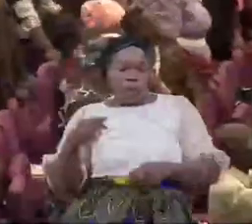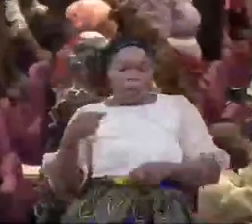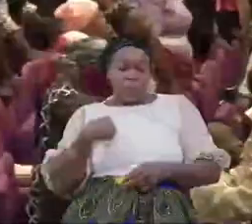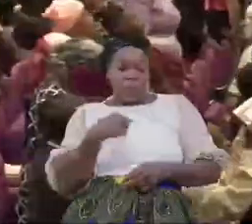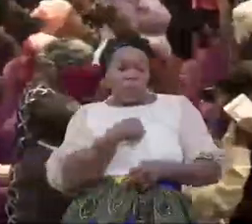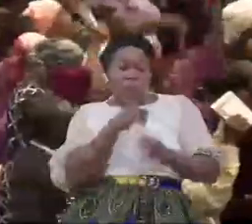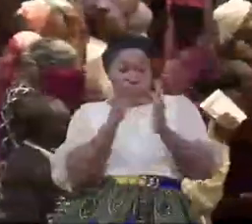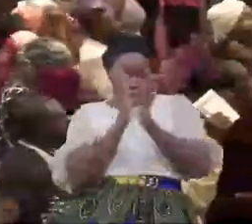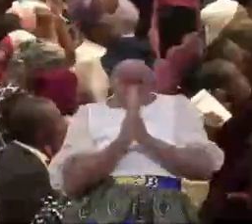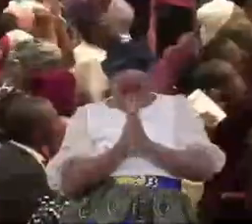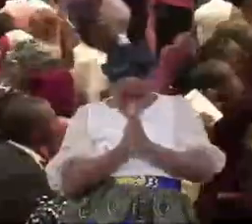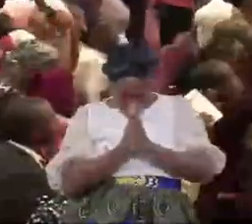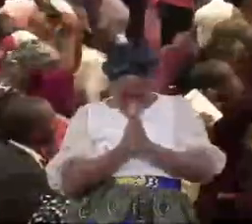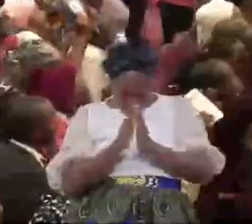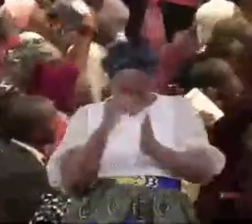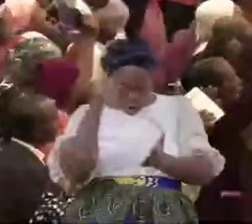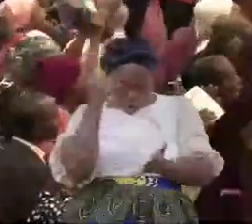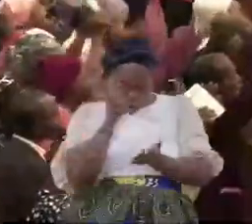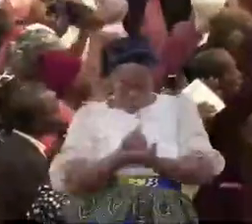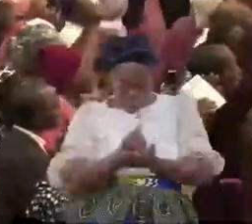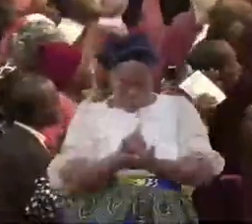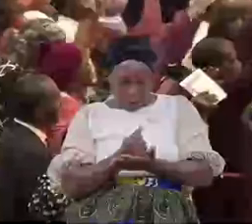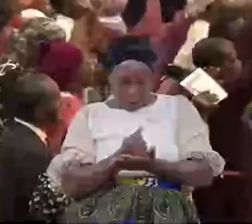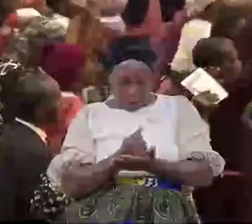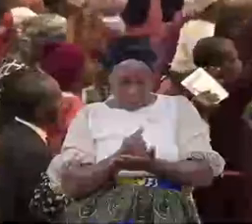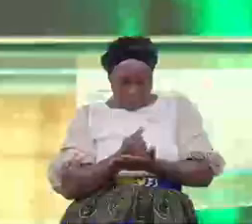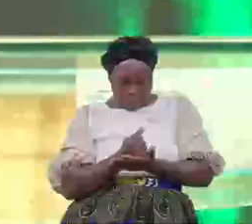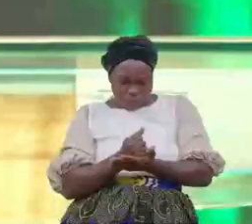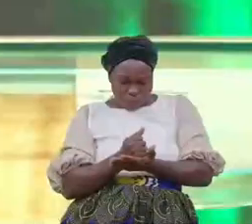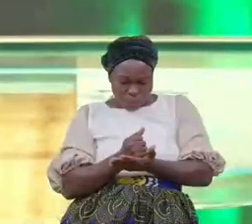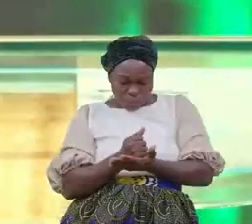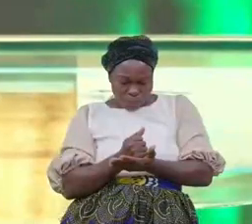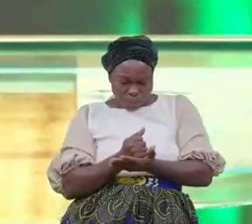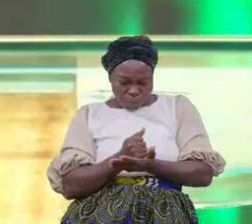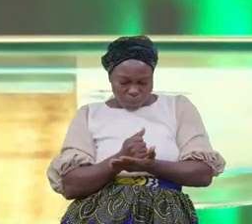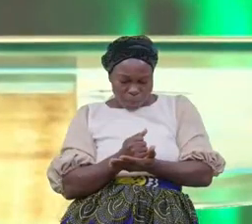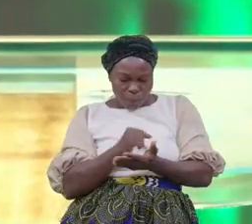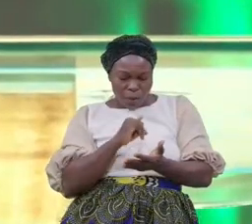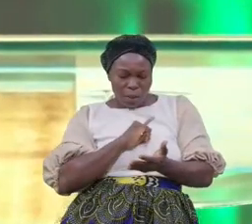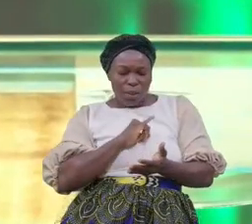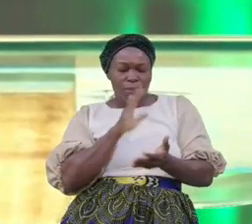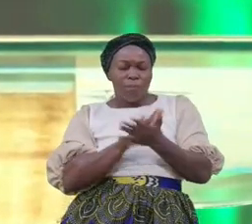Au nom de Jésus, nous prions. Je crois.